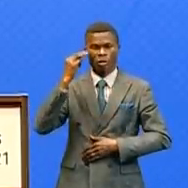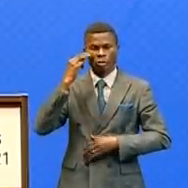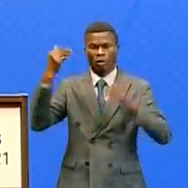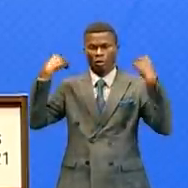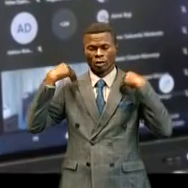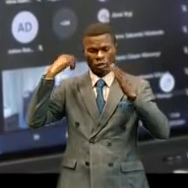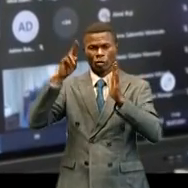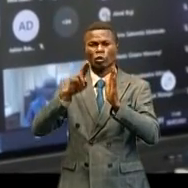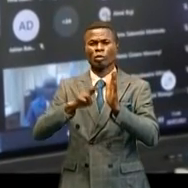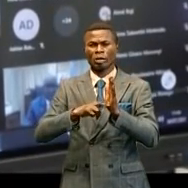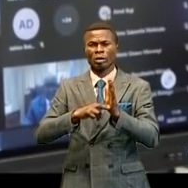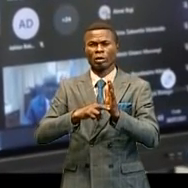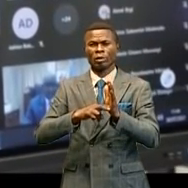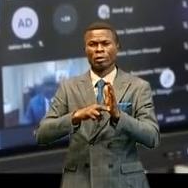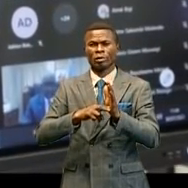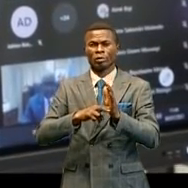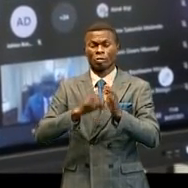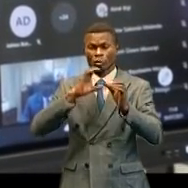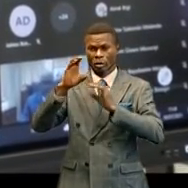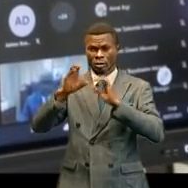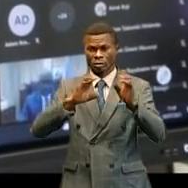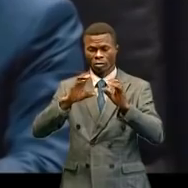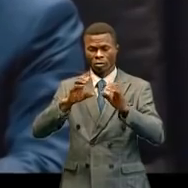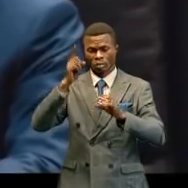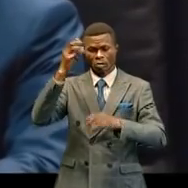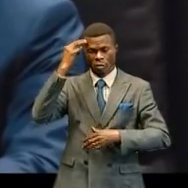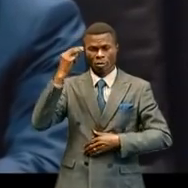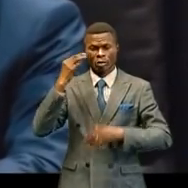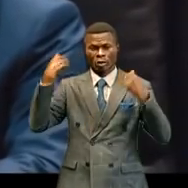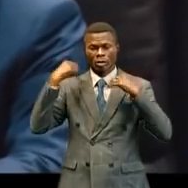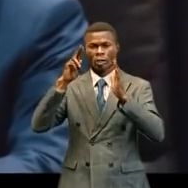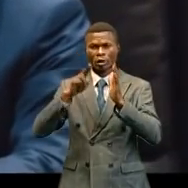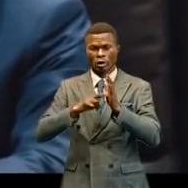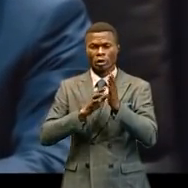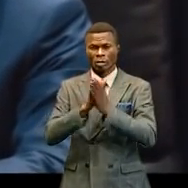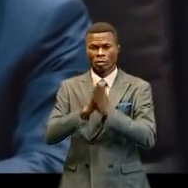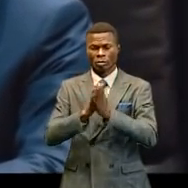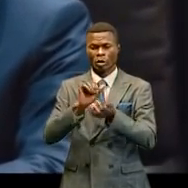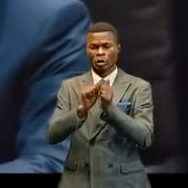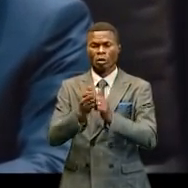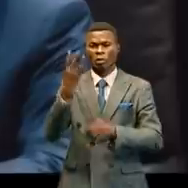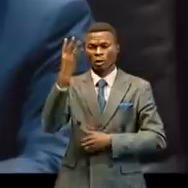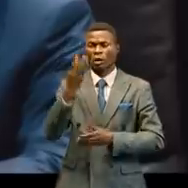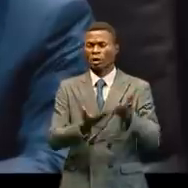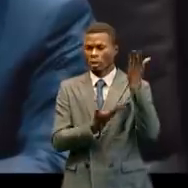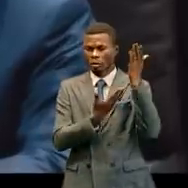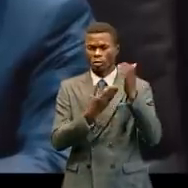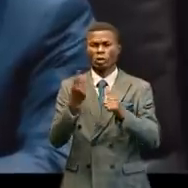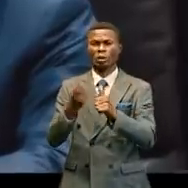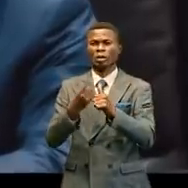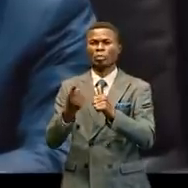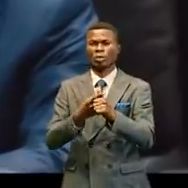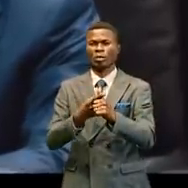du gouvernement. La communication du Premier ministre et chef du gouvernement a porté sur 4 points principaux, à savoir